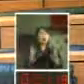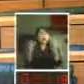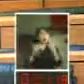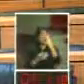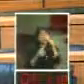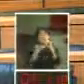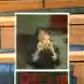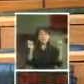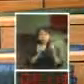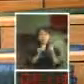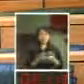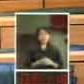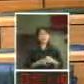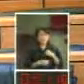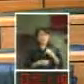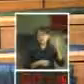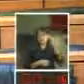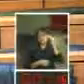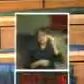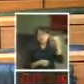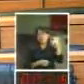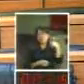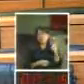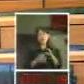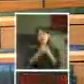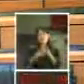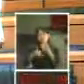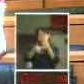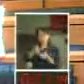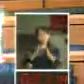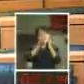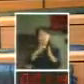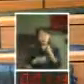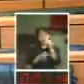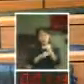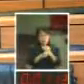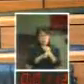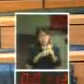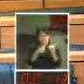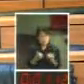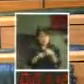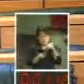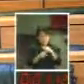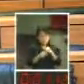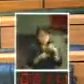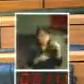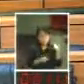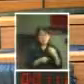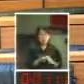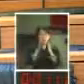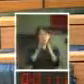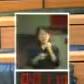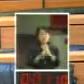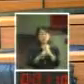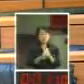และที่ผมรู้นี่นะครับที่ผมรู้นี่1บุคลากรที่ไปติดตั้งแล้วในขณะนี้มันก็มีบุคลาก